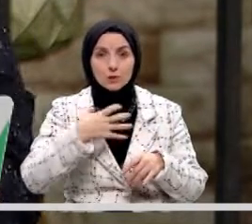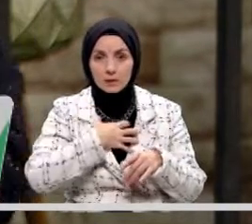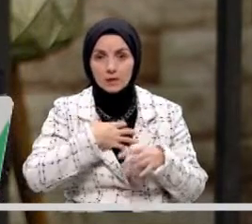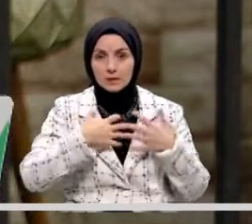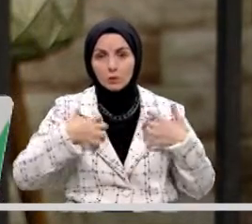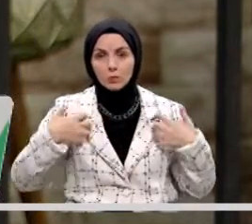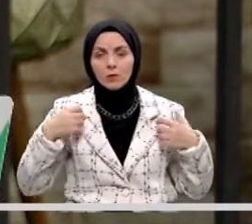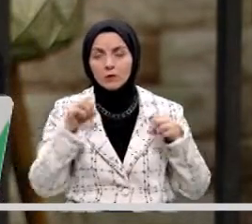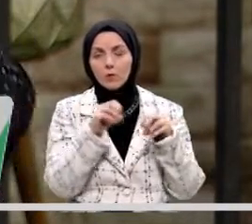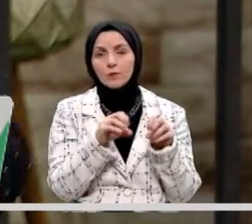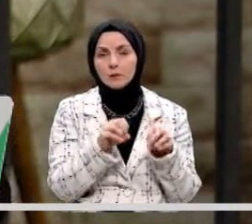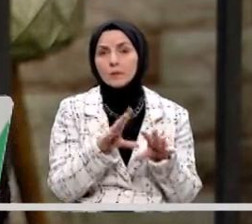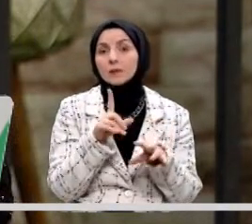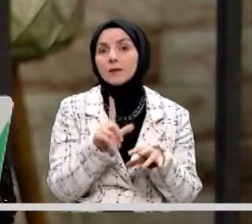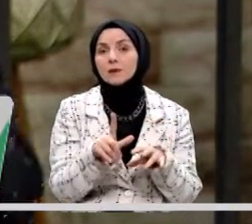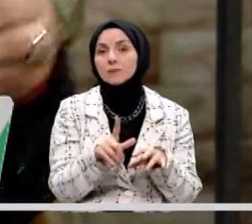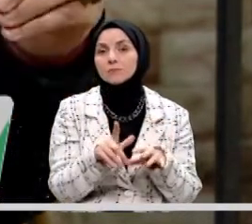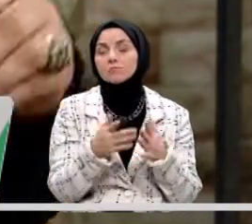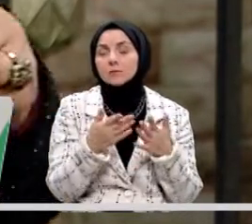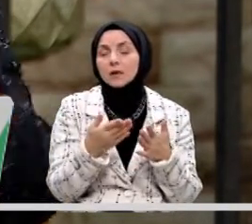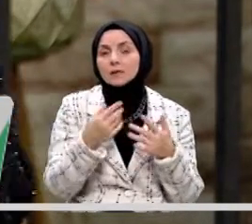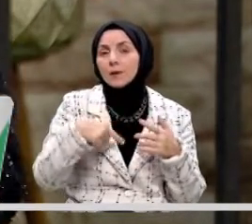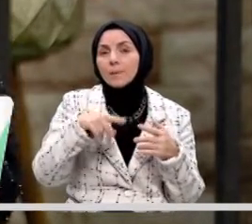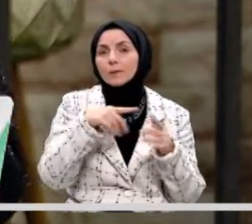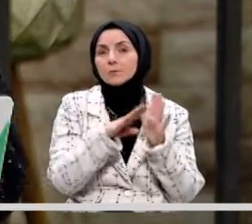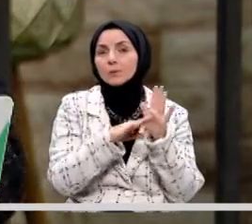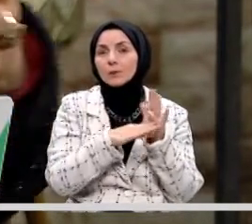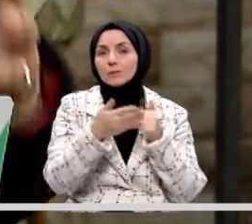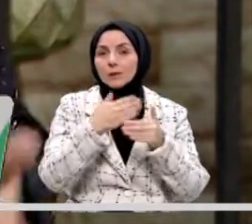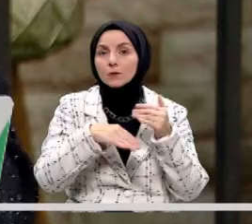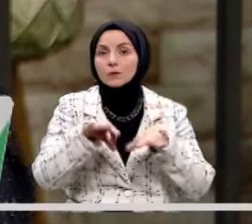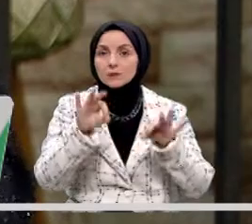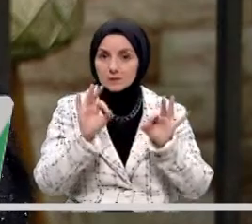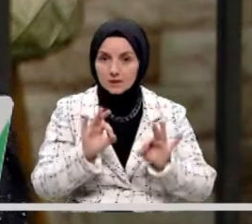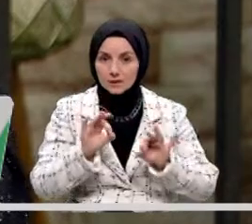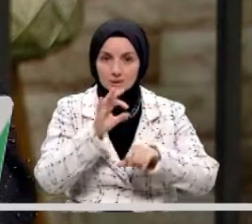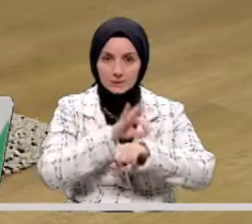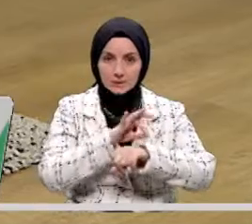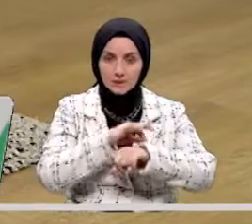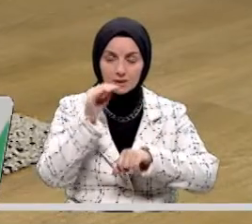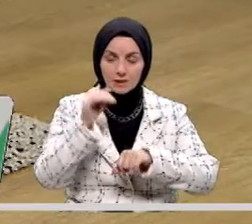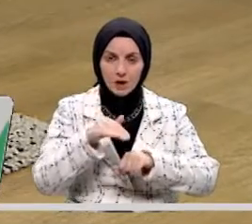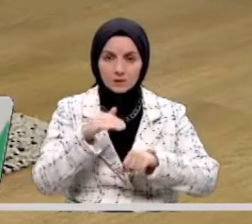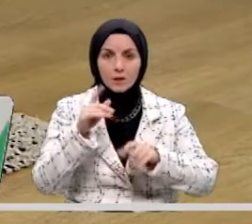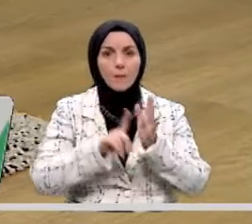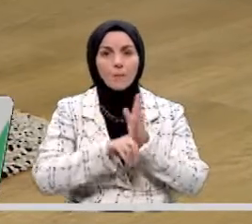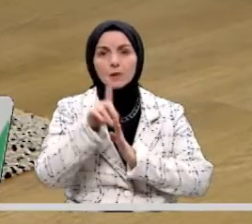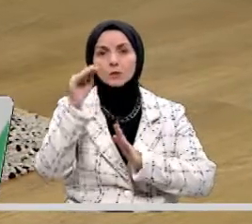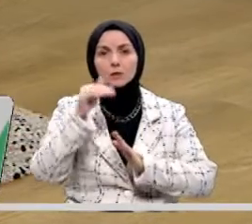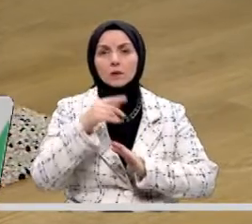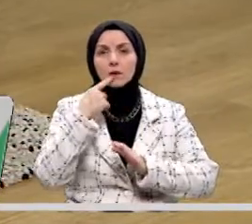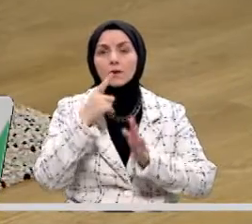hazır nedir Biz tam programdan önce hazırlandık dakika gelince başla dediler başladık değil mi yani o hazır olana kadar